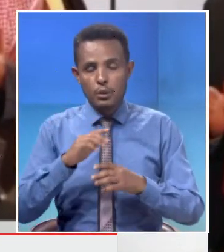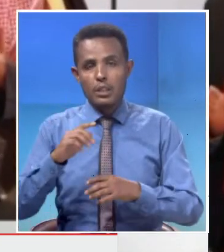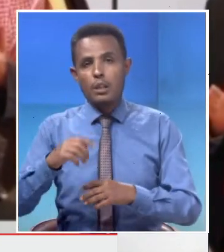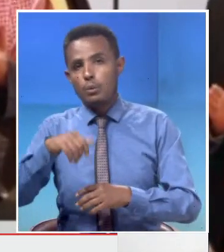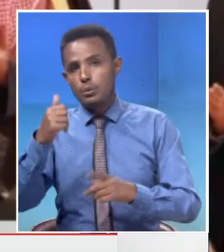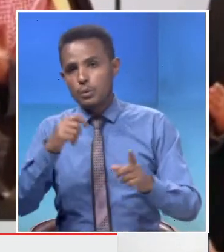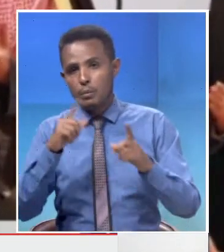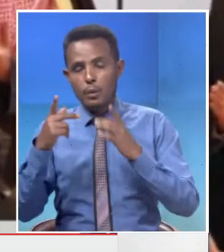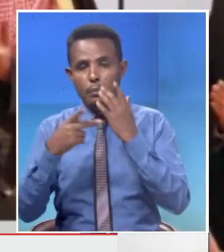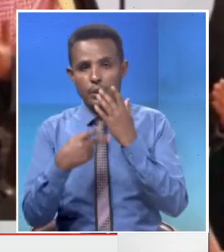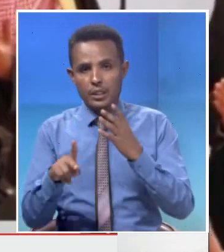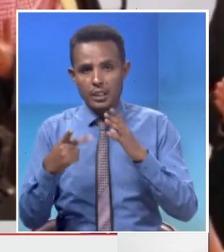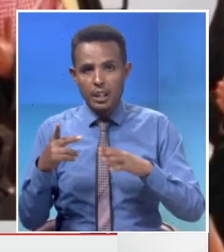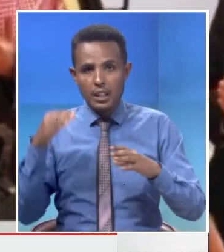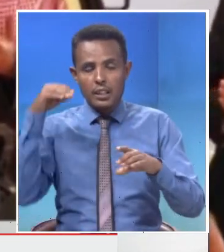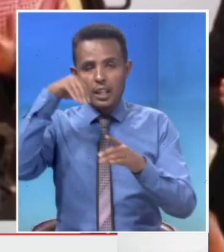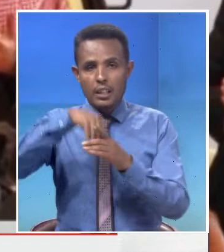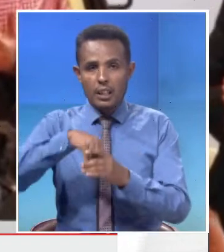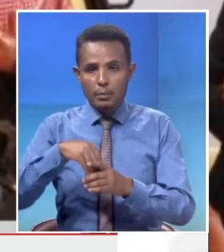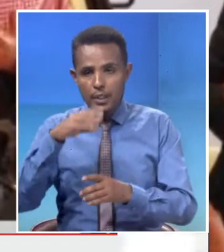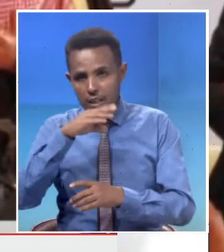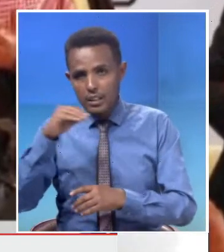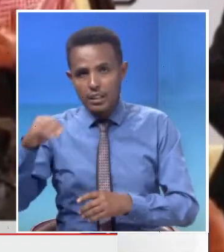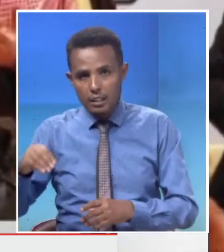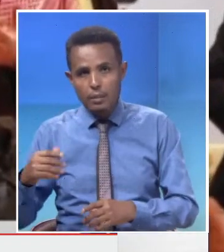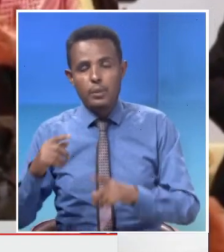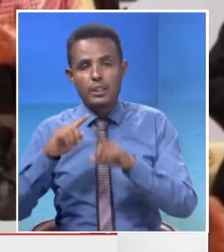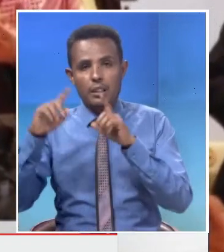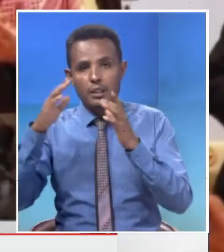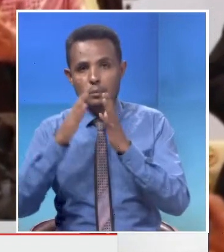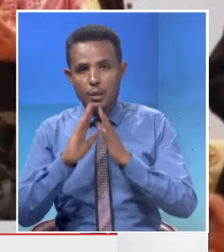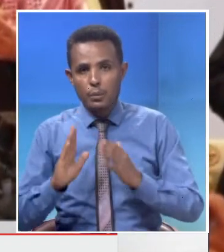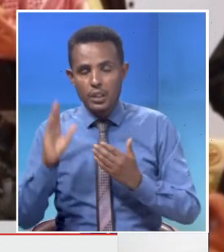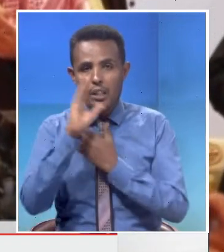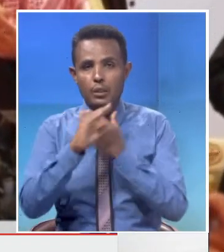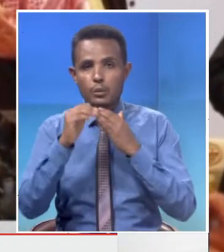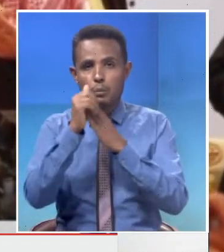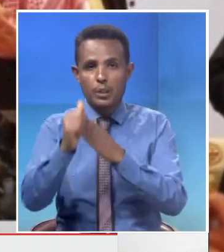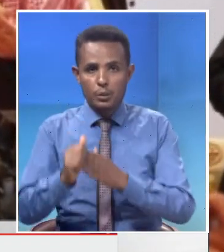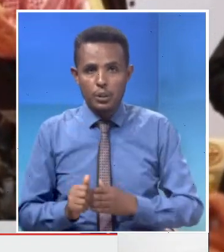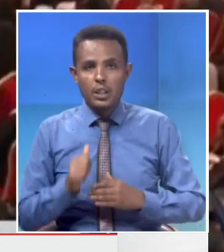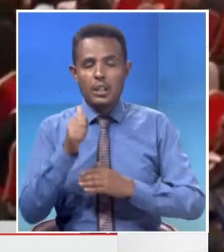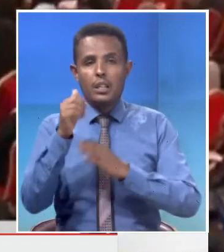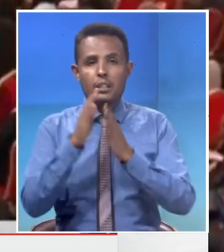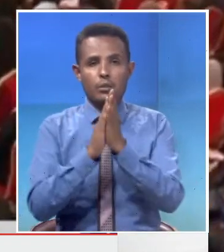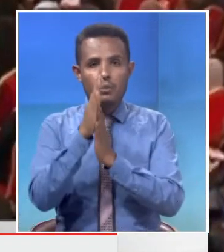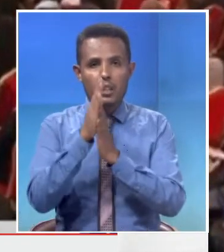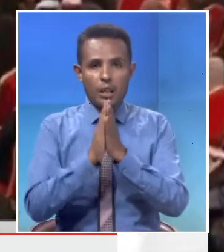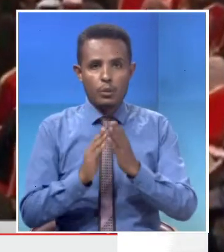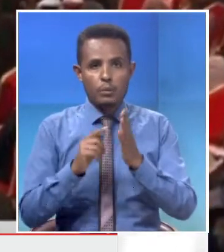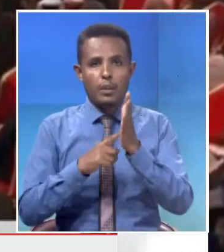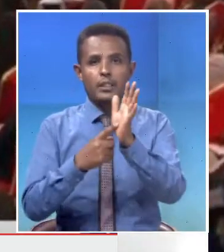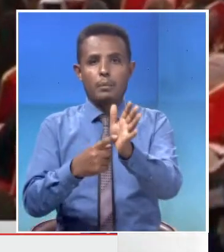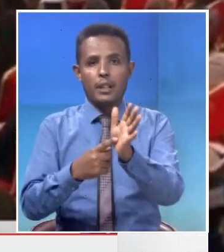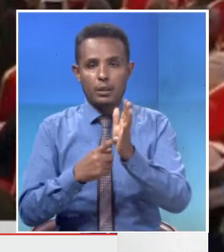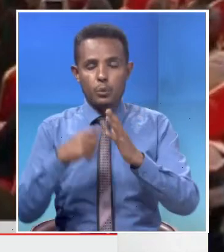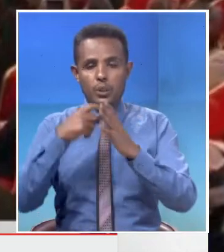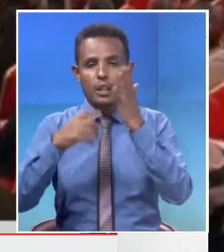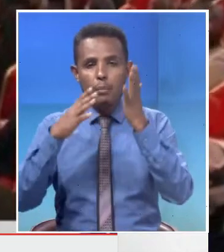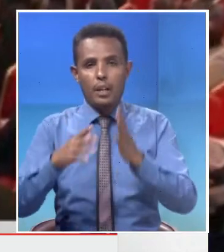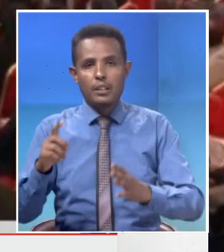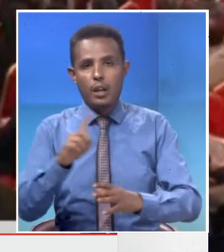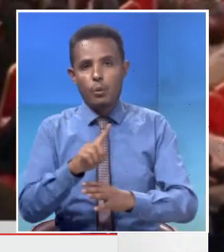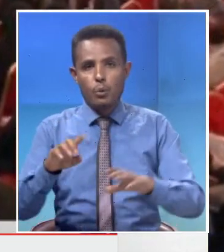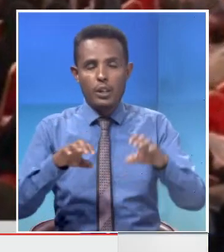በውጭና በፖለቲካ ጣልቃ ገብነት እንዲሁም የሀገሪቱ መሪዎች የራሳቸውን ፍላጎት ማንጸባረቃቸው ውጤታማ እንዳይሆኑ አድርጓቸዋል።